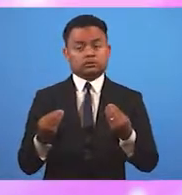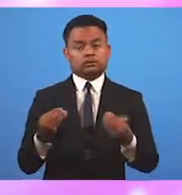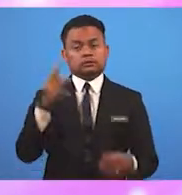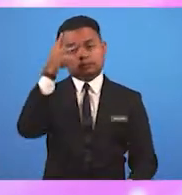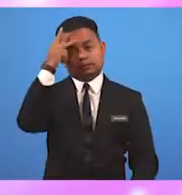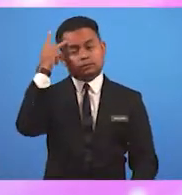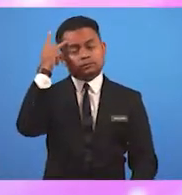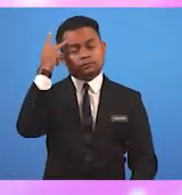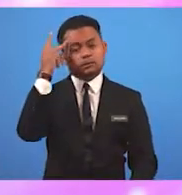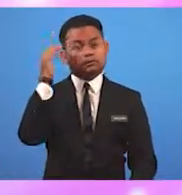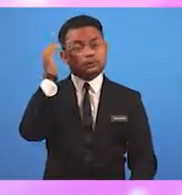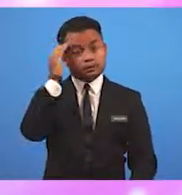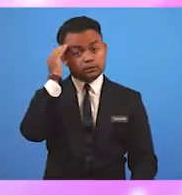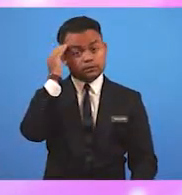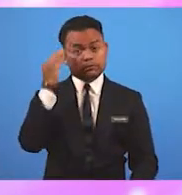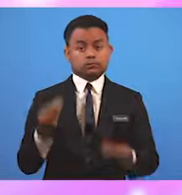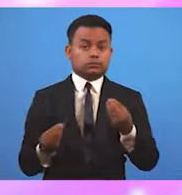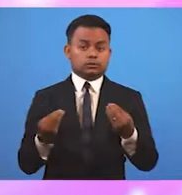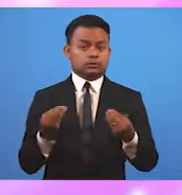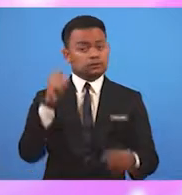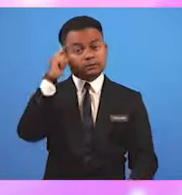diketahui ataupun tidak kita ketahui.